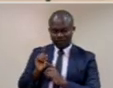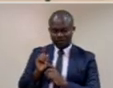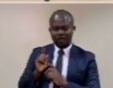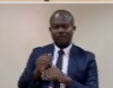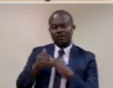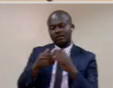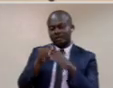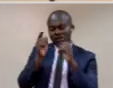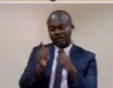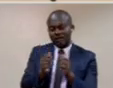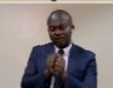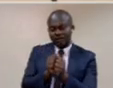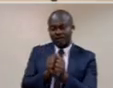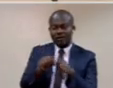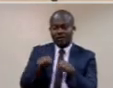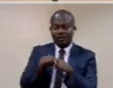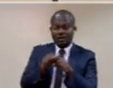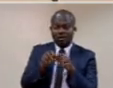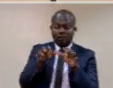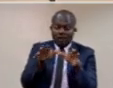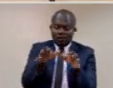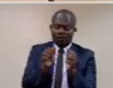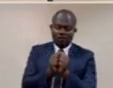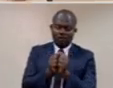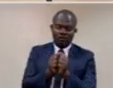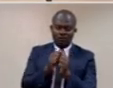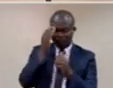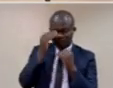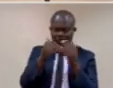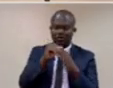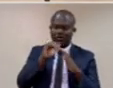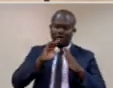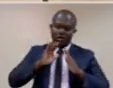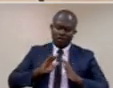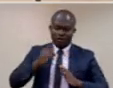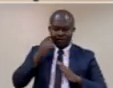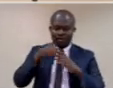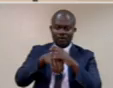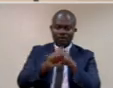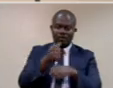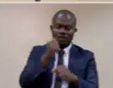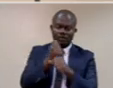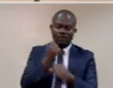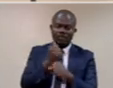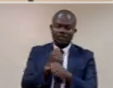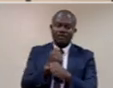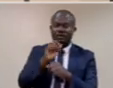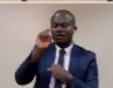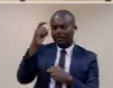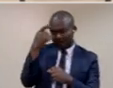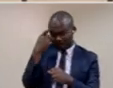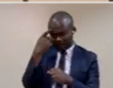bakaza bagasa naho batera ubwoba impunzi kugira ngo zituze babone ko ari igikorwa kigiye gukorwa na